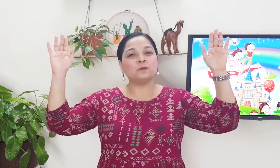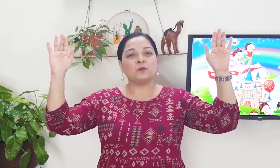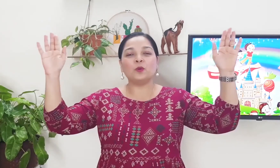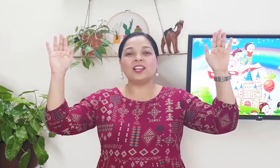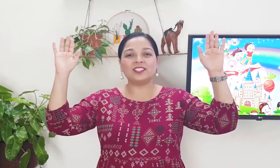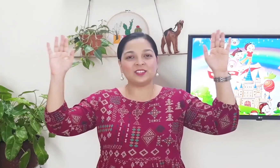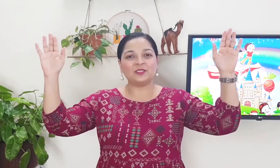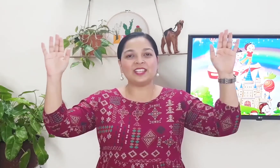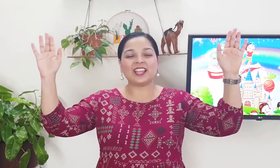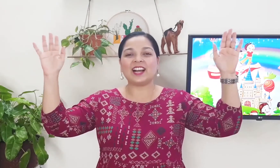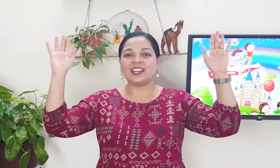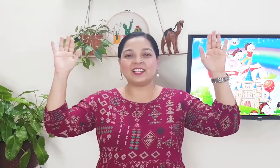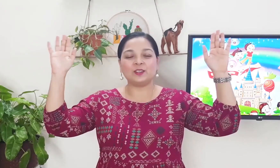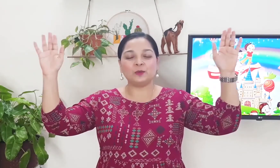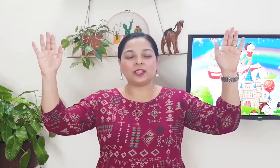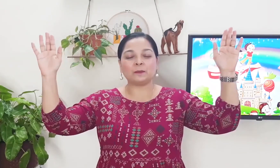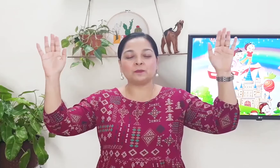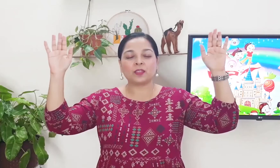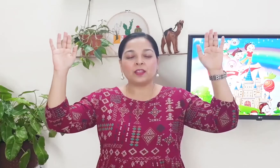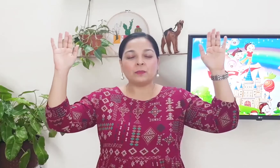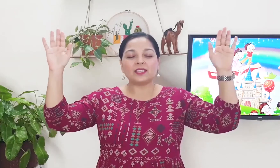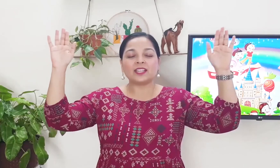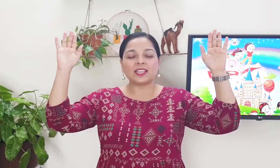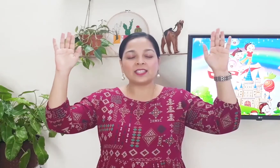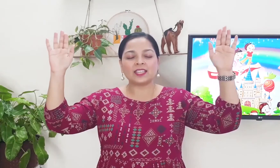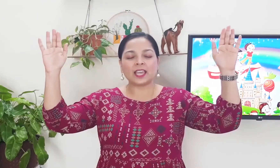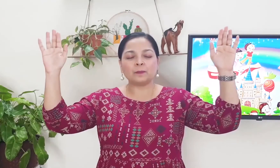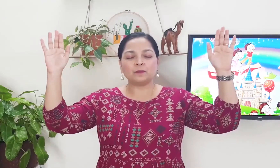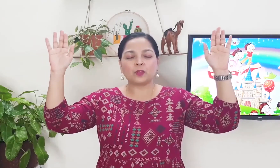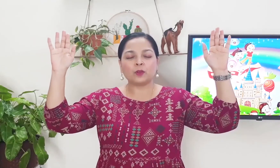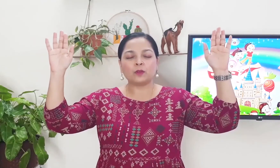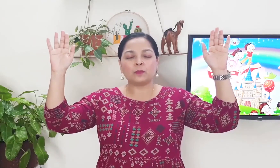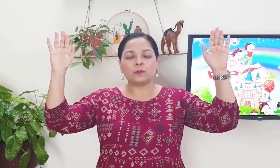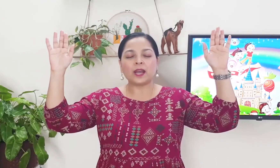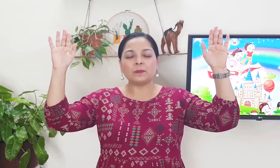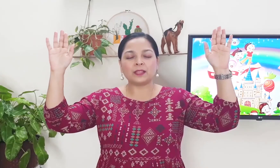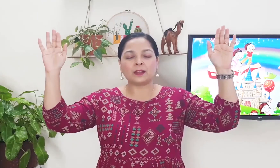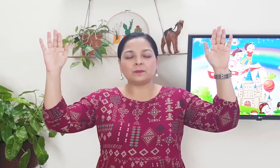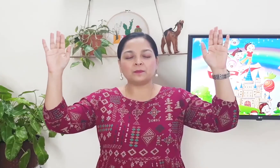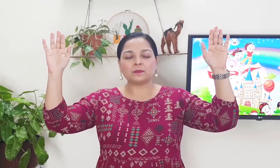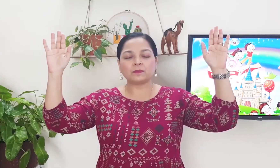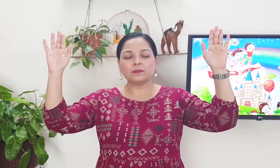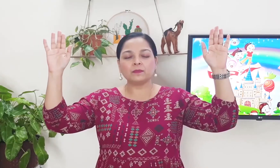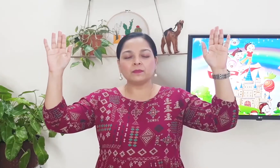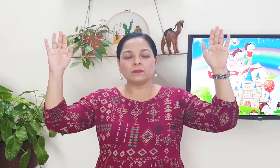को बोलना जरूरी है। हालेलुया। मेरे साथ कह सकते हैं, प्यारे पिता,